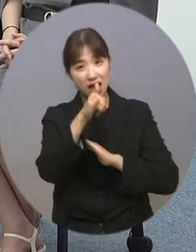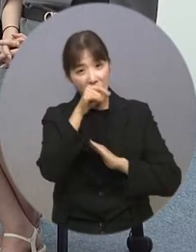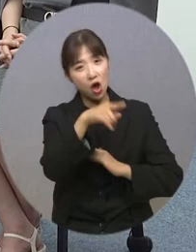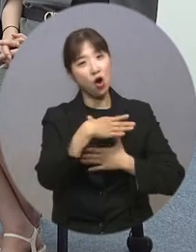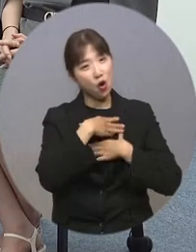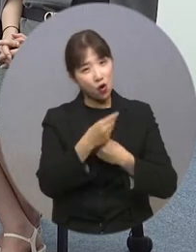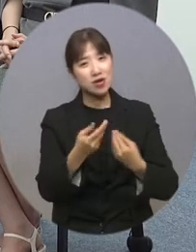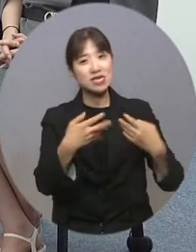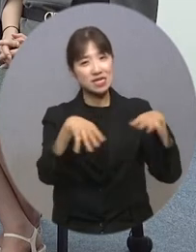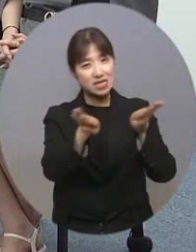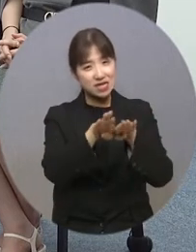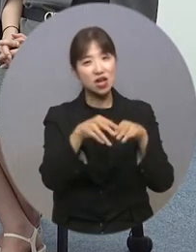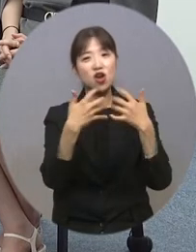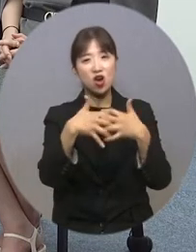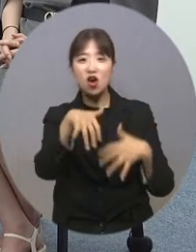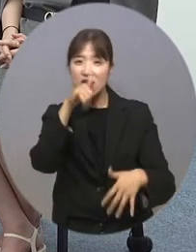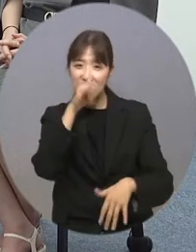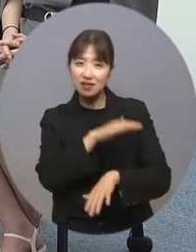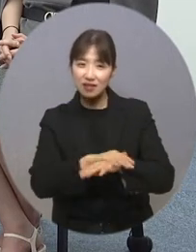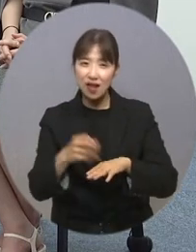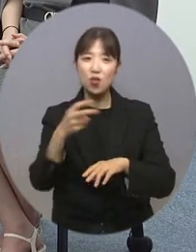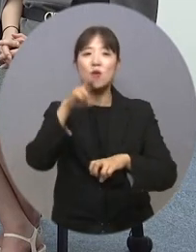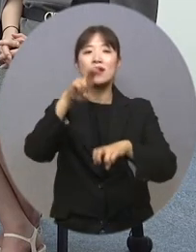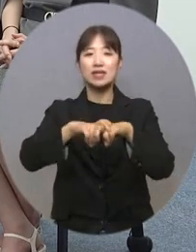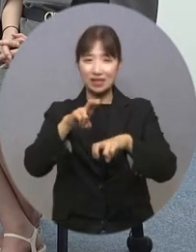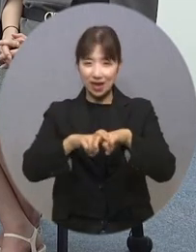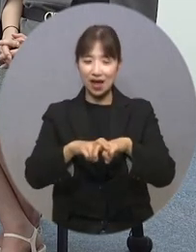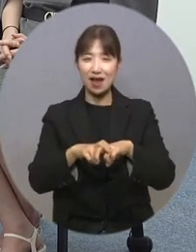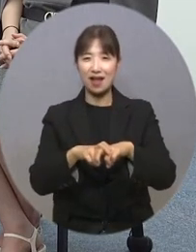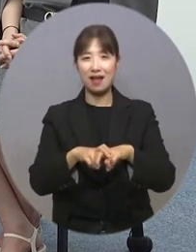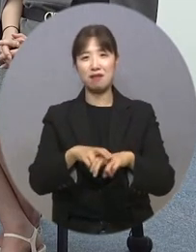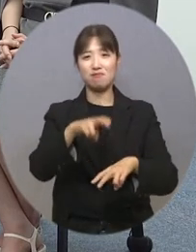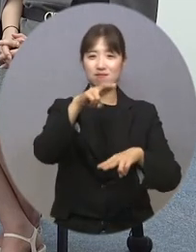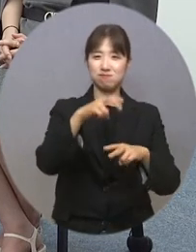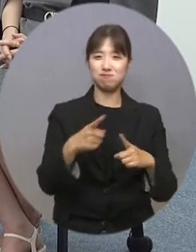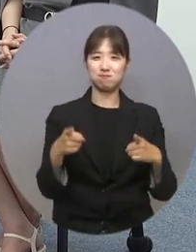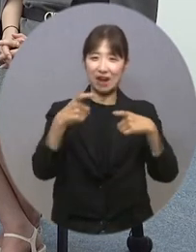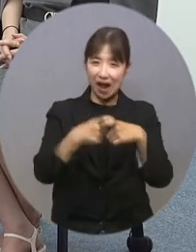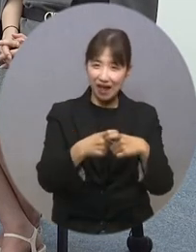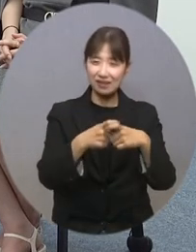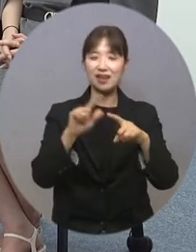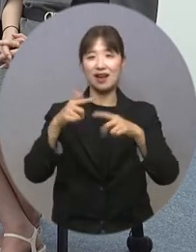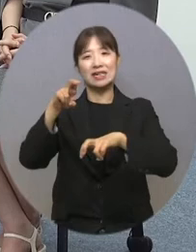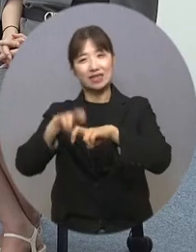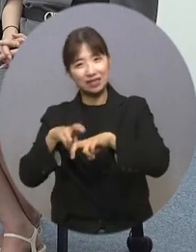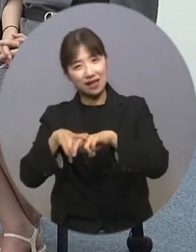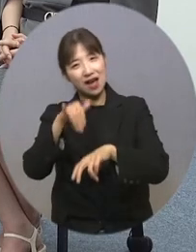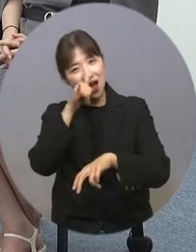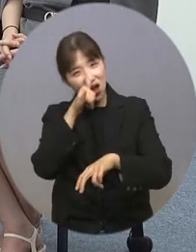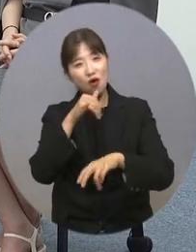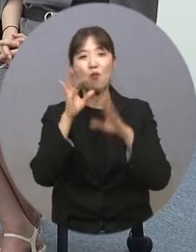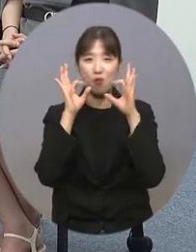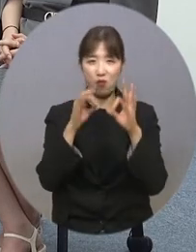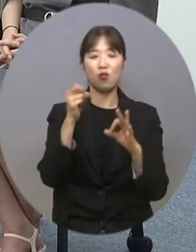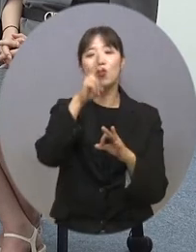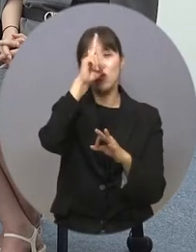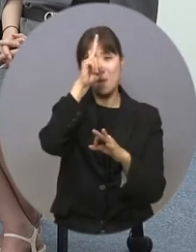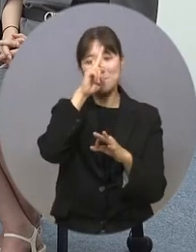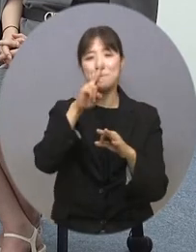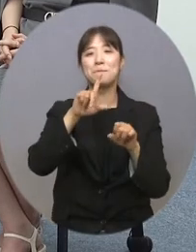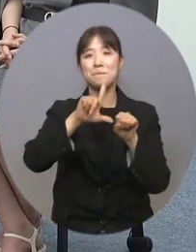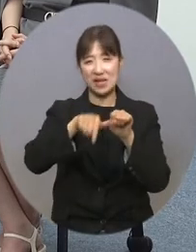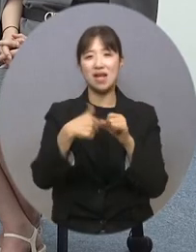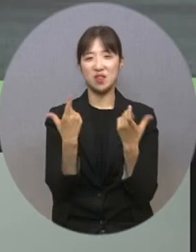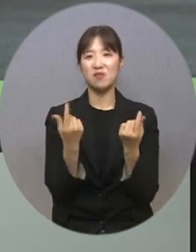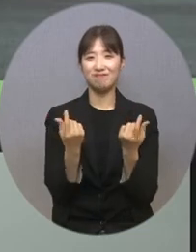잘 되어 있는지 아니면 은 의자가 자식인지 10시 겐지 이런 부터 알아봐 주시고 일반 점심시간에 토오쿠